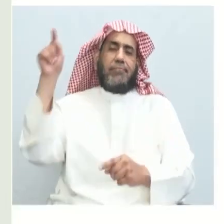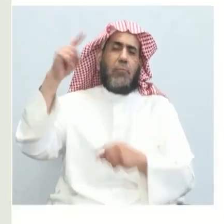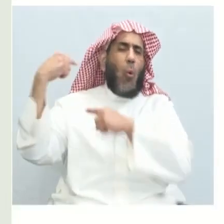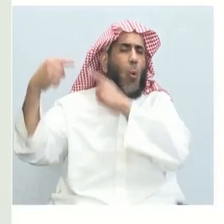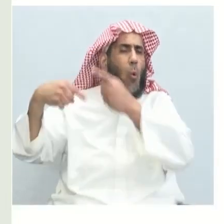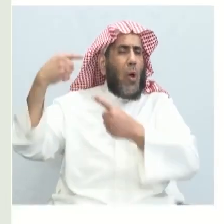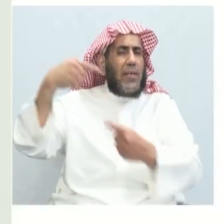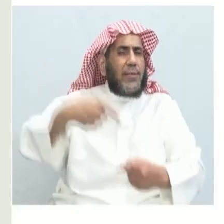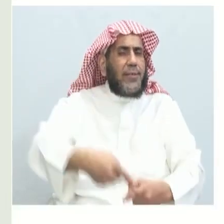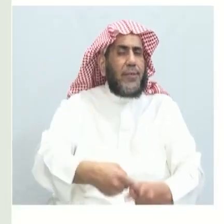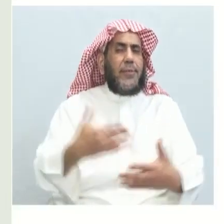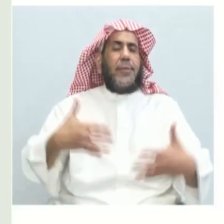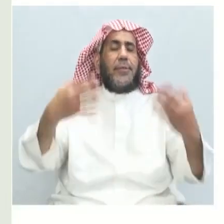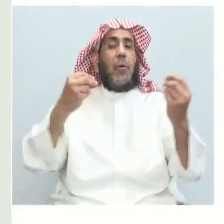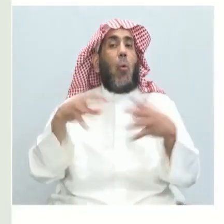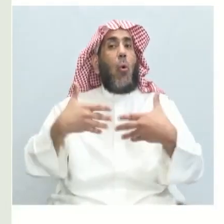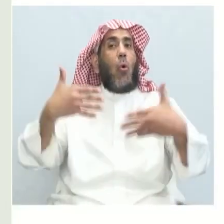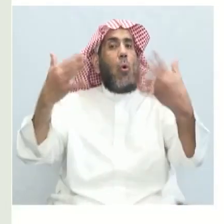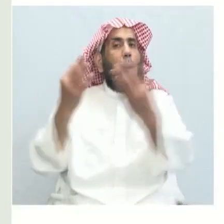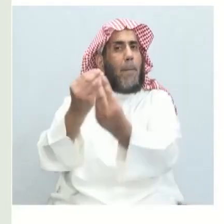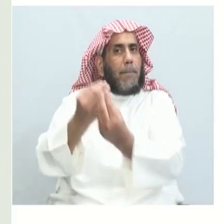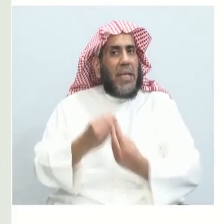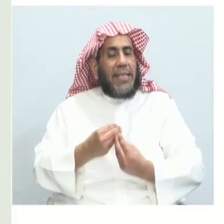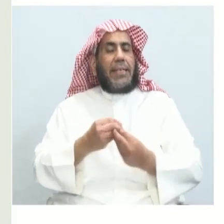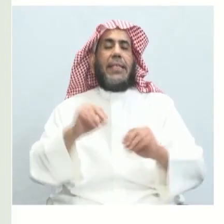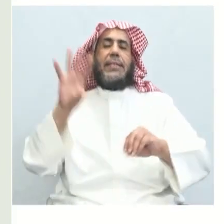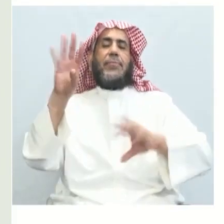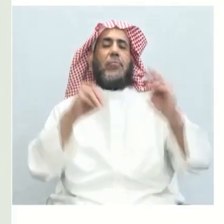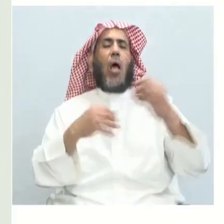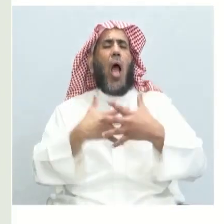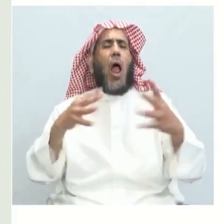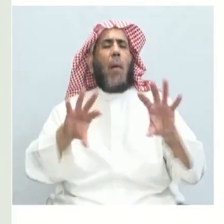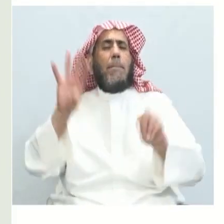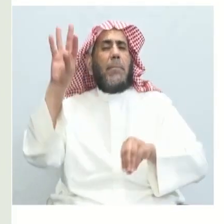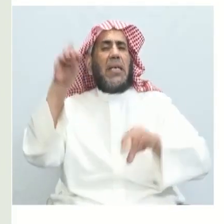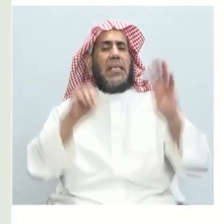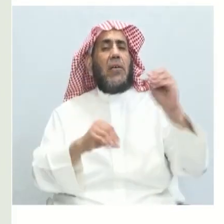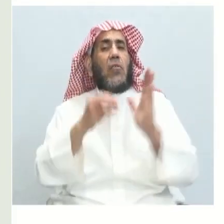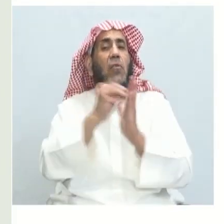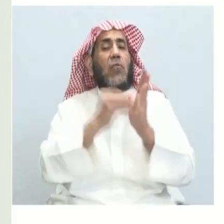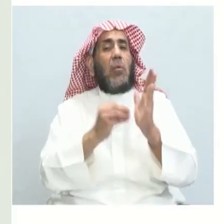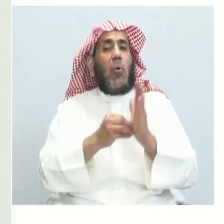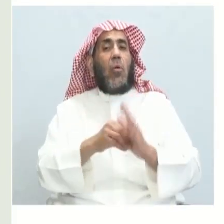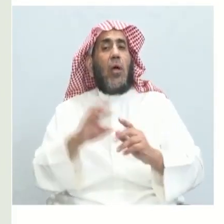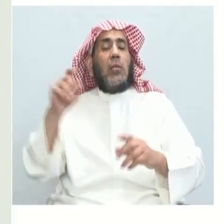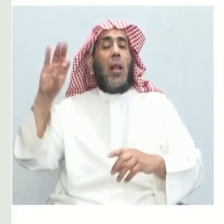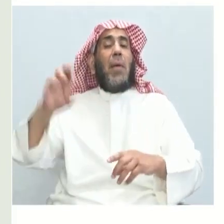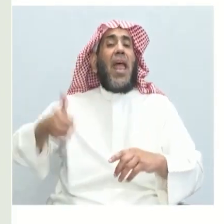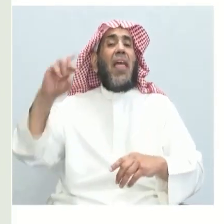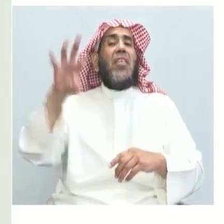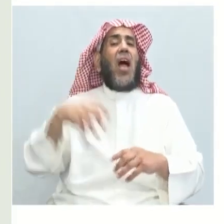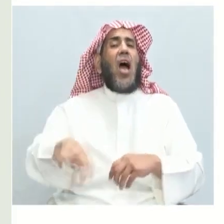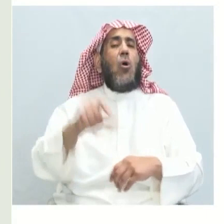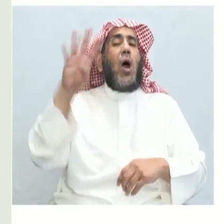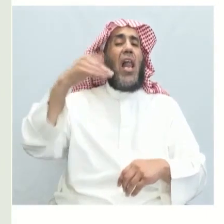كتب التاريخ والشعر والادب معينا اصبحت هي معين هذه القصص وكانت اغلب قصصهم يتحدثون في موضوعاتهم عن المناذره والغساسنه